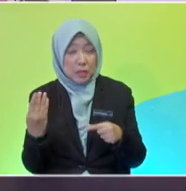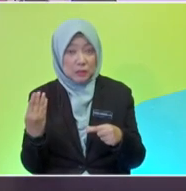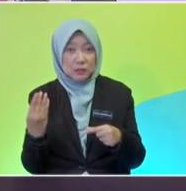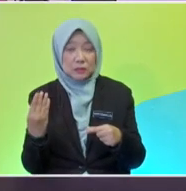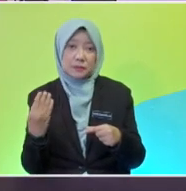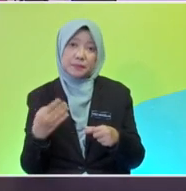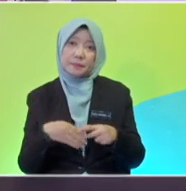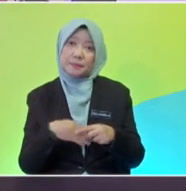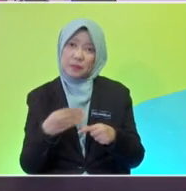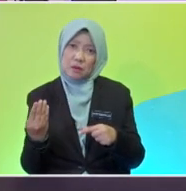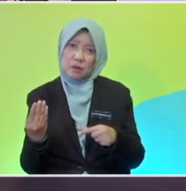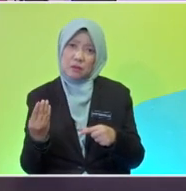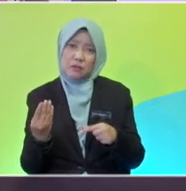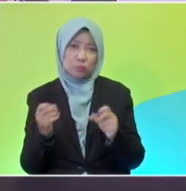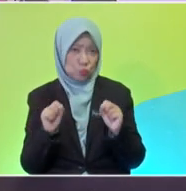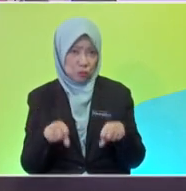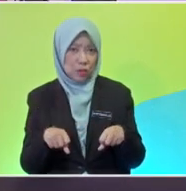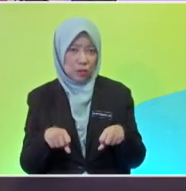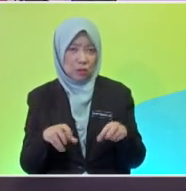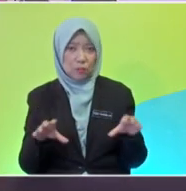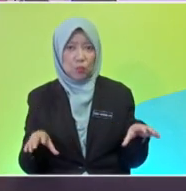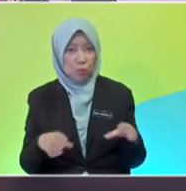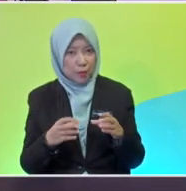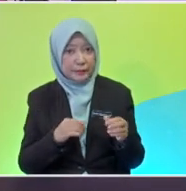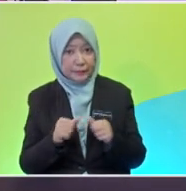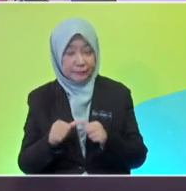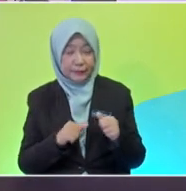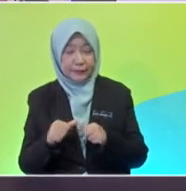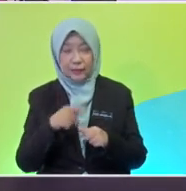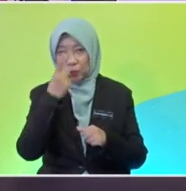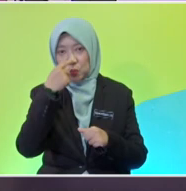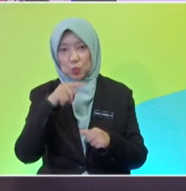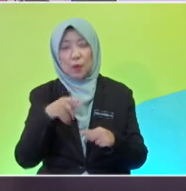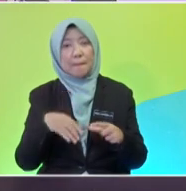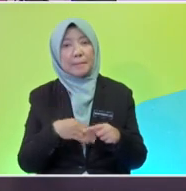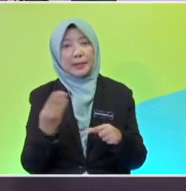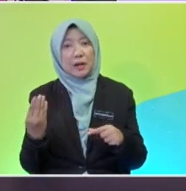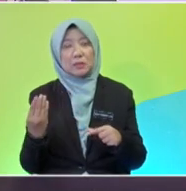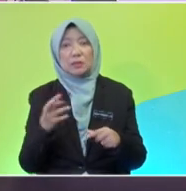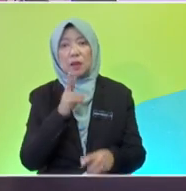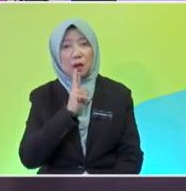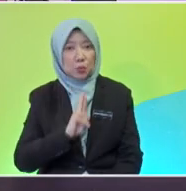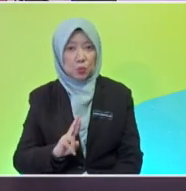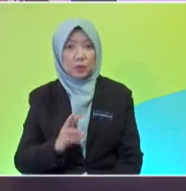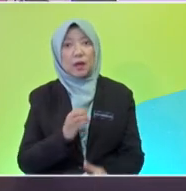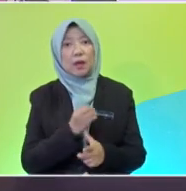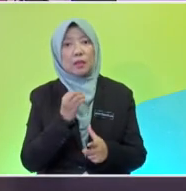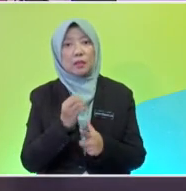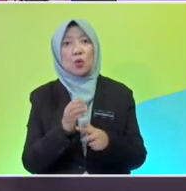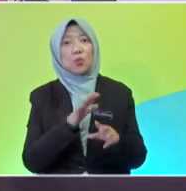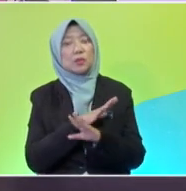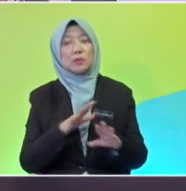jadi boleh tak Mira jalan ke activity kepada beras untuk kita lihat beras ini larut kita